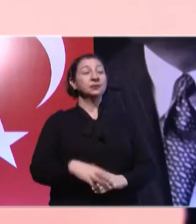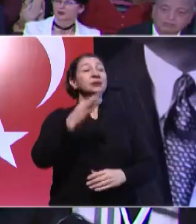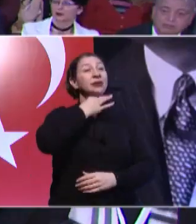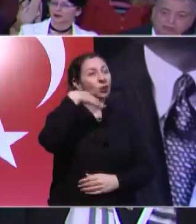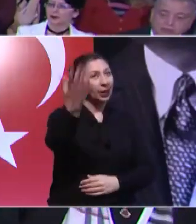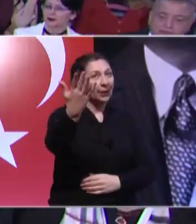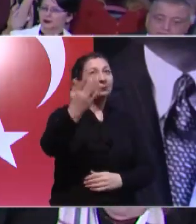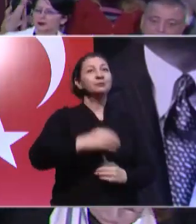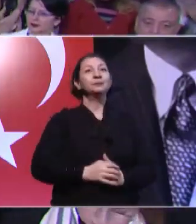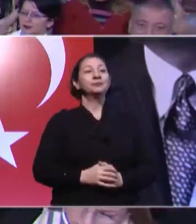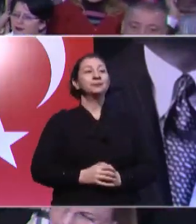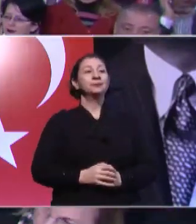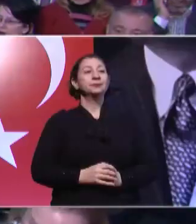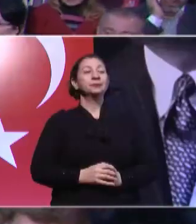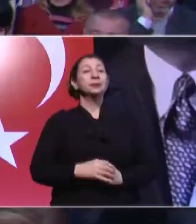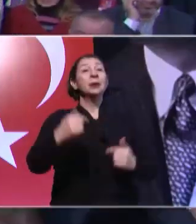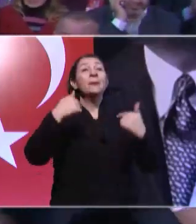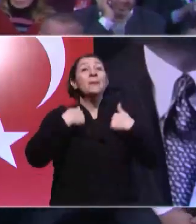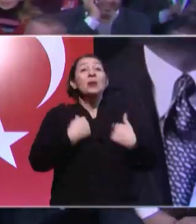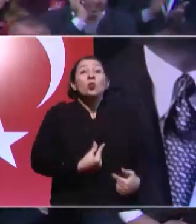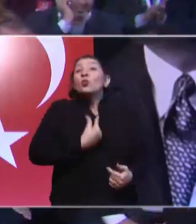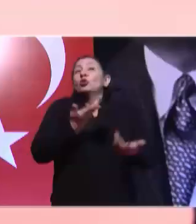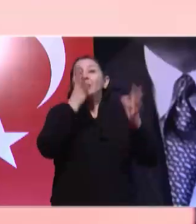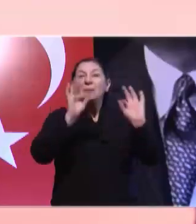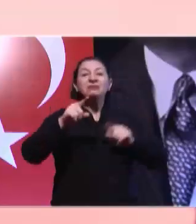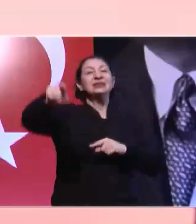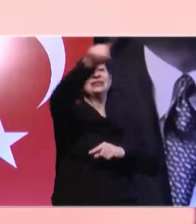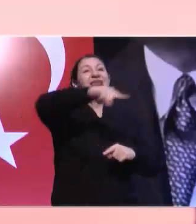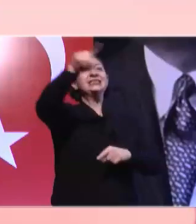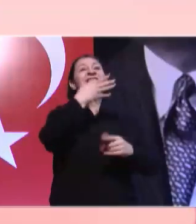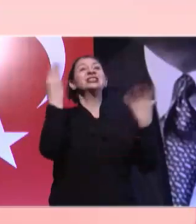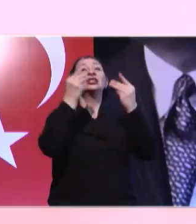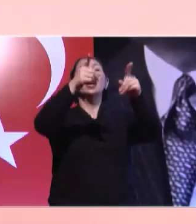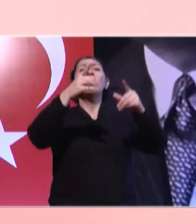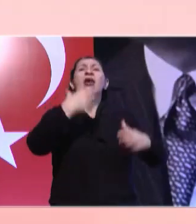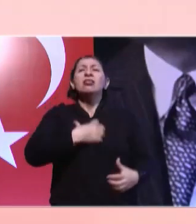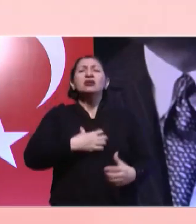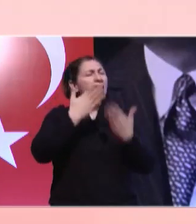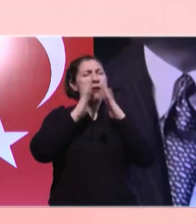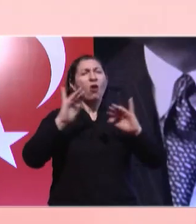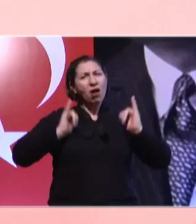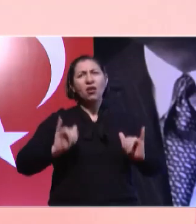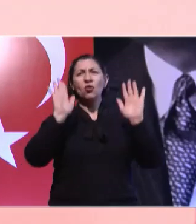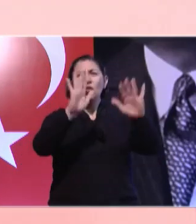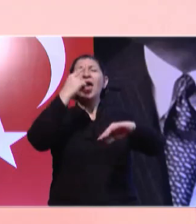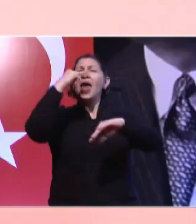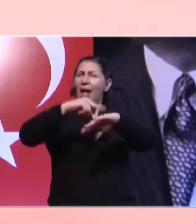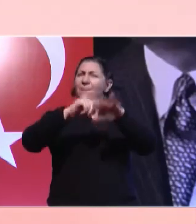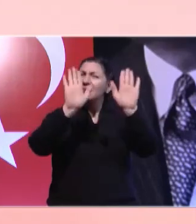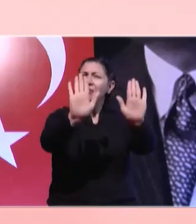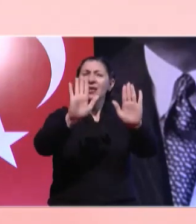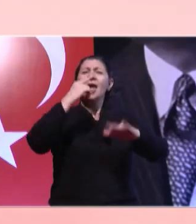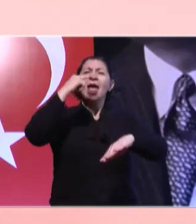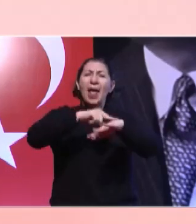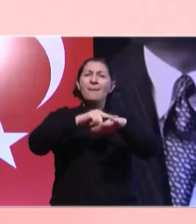Teşekkür ederim. Benim umudum sizlersiniz sevgili gençler. Hiç endişe etmeyin. Emin olun,